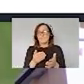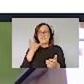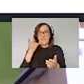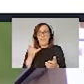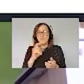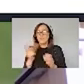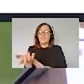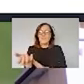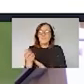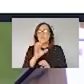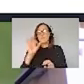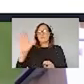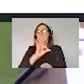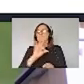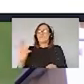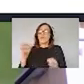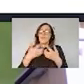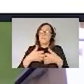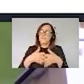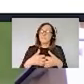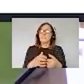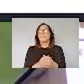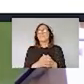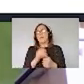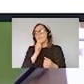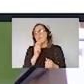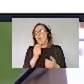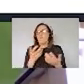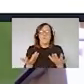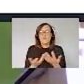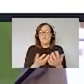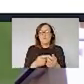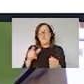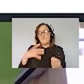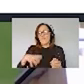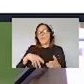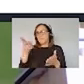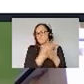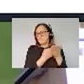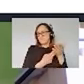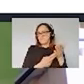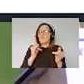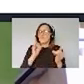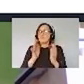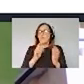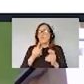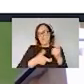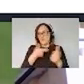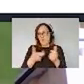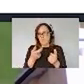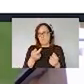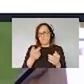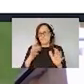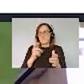i dyktafon, czy macie specjalny sprzęt i mikrofon. I tutaj warto sobie poczytać o tym, w jaki sposób robi się taką